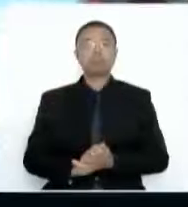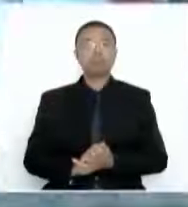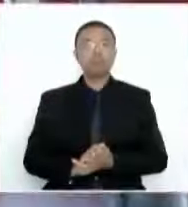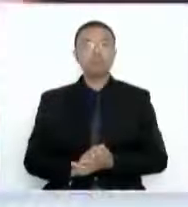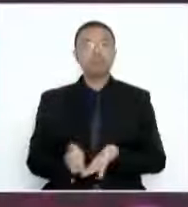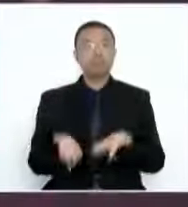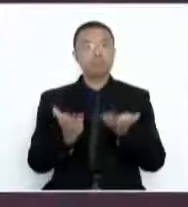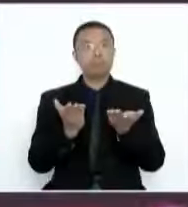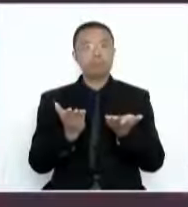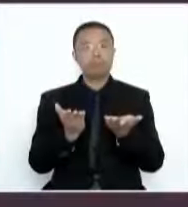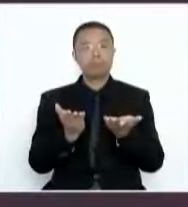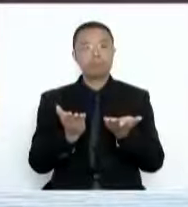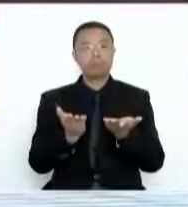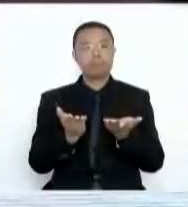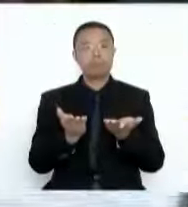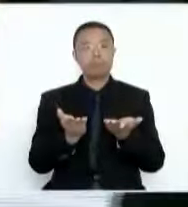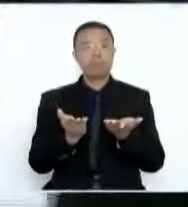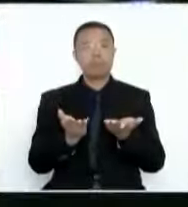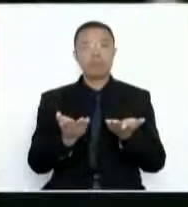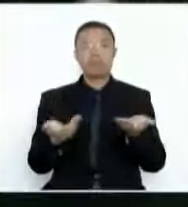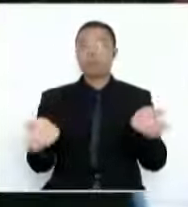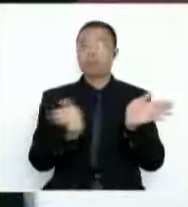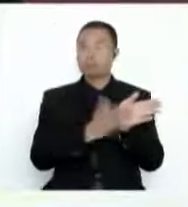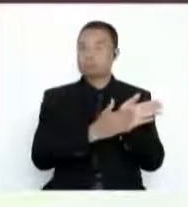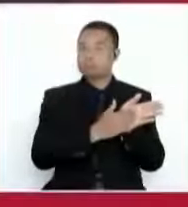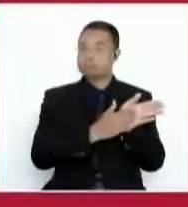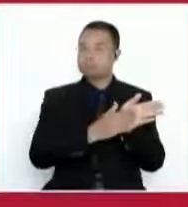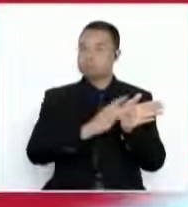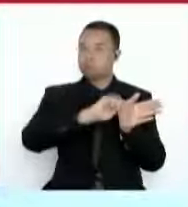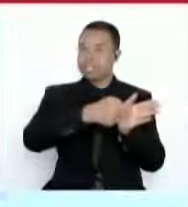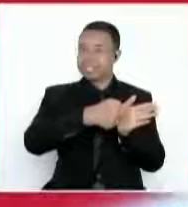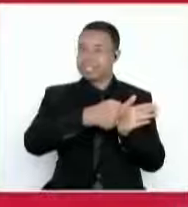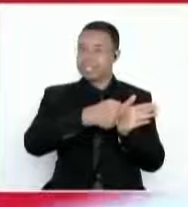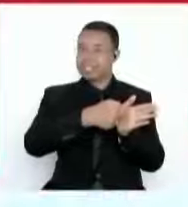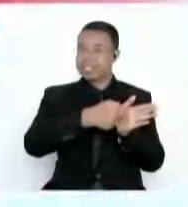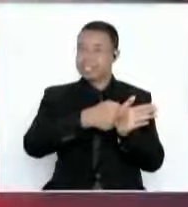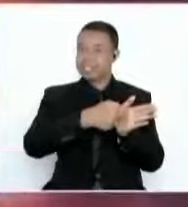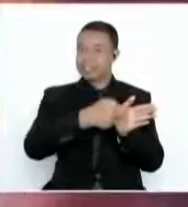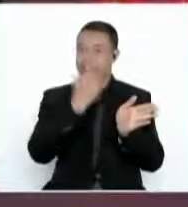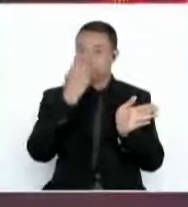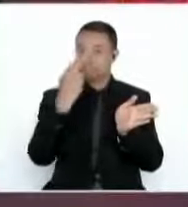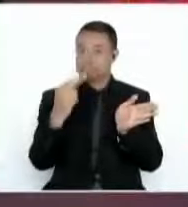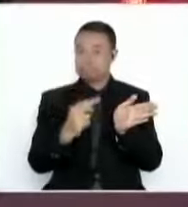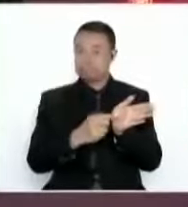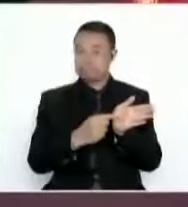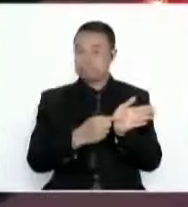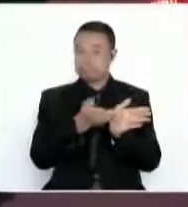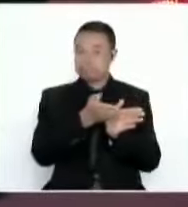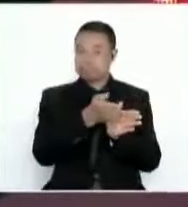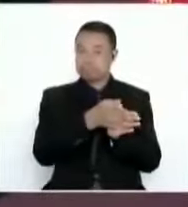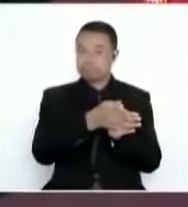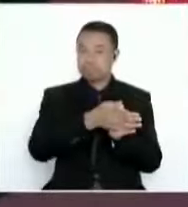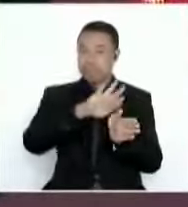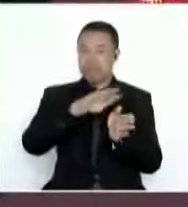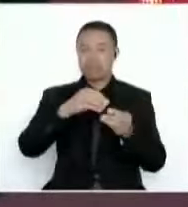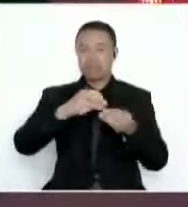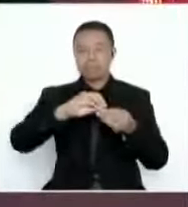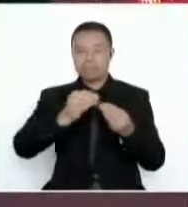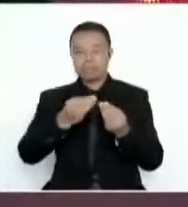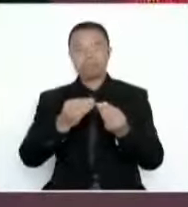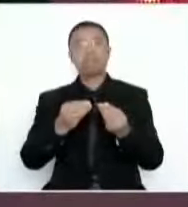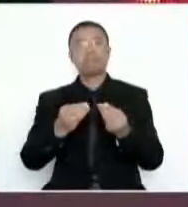ini dia masih tersegel silakanhatkan ke kamera ini menandakan